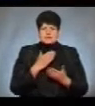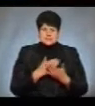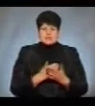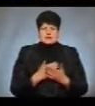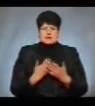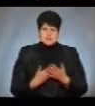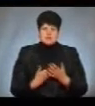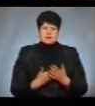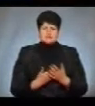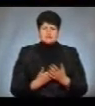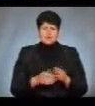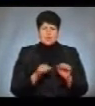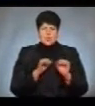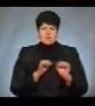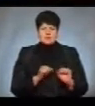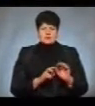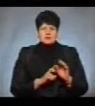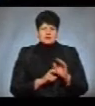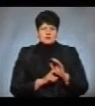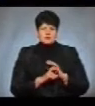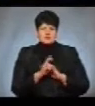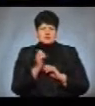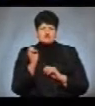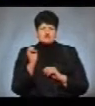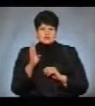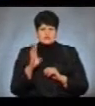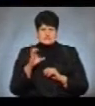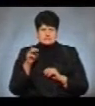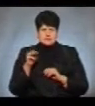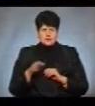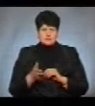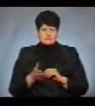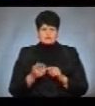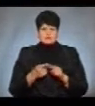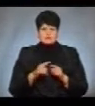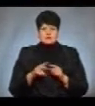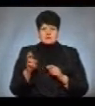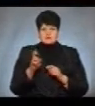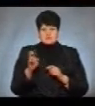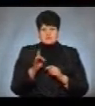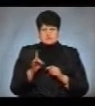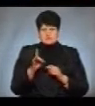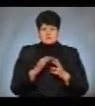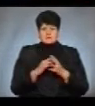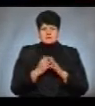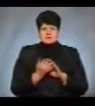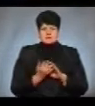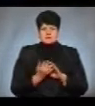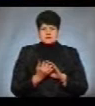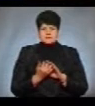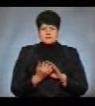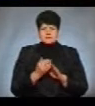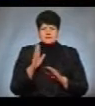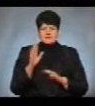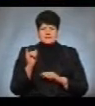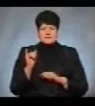наприклад, оборонний костел 14 століття. Це на Бережанщині в селі